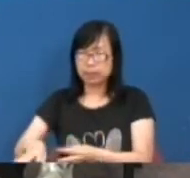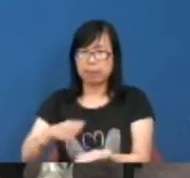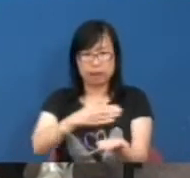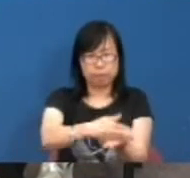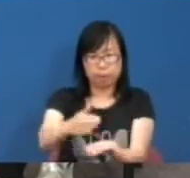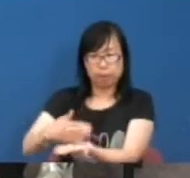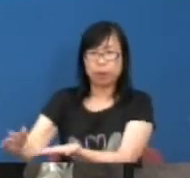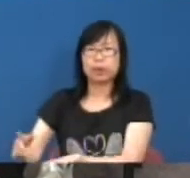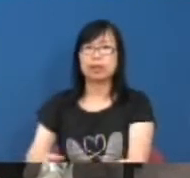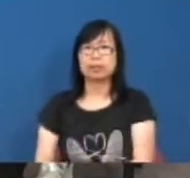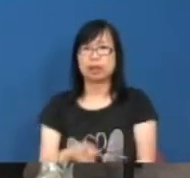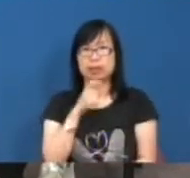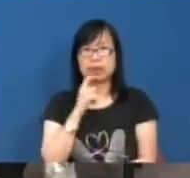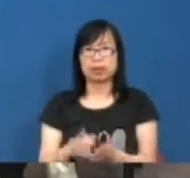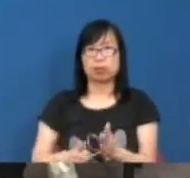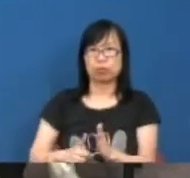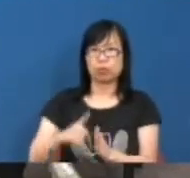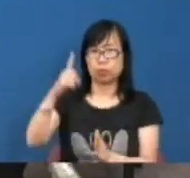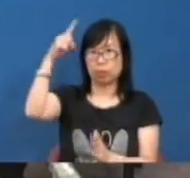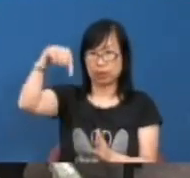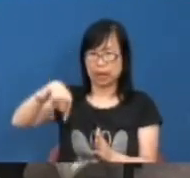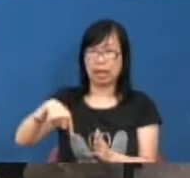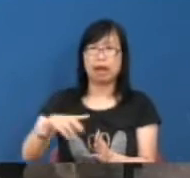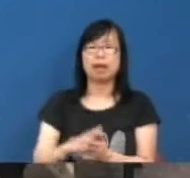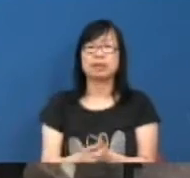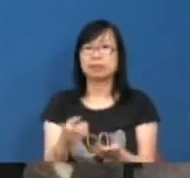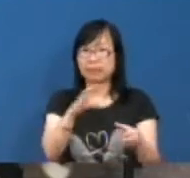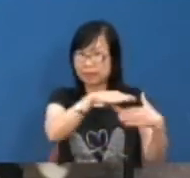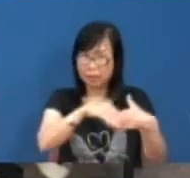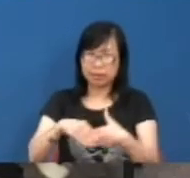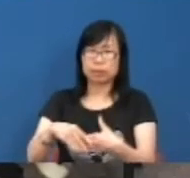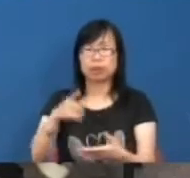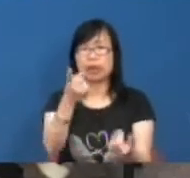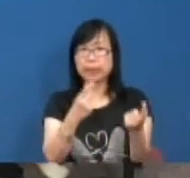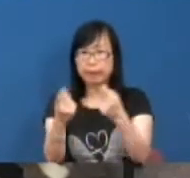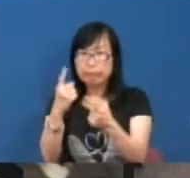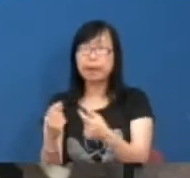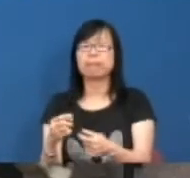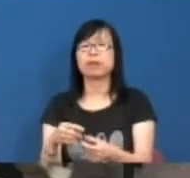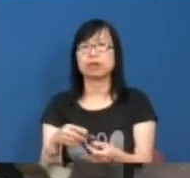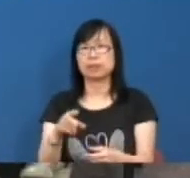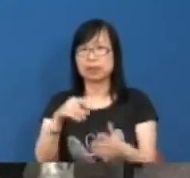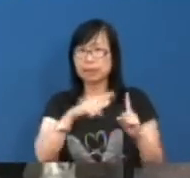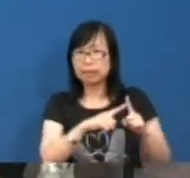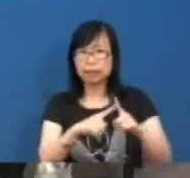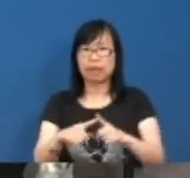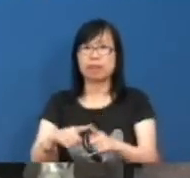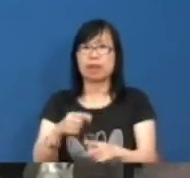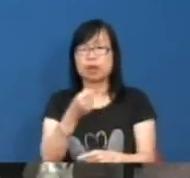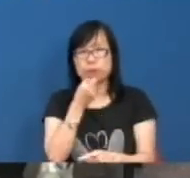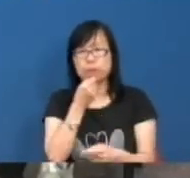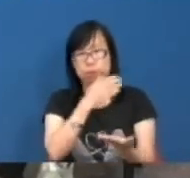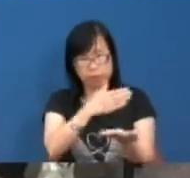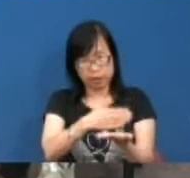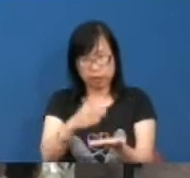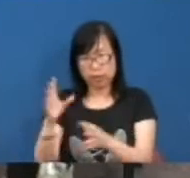呢啲都係由從上而下帶動到，亦都吸引到啲市民去做一啲垃圾分類嘅咯。 係咯，嗱，正